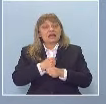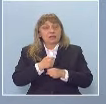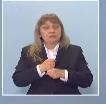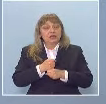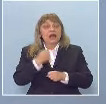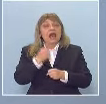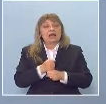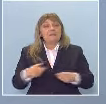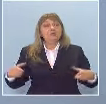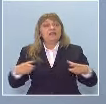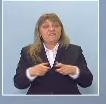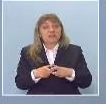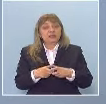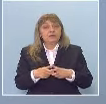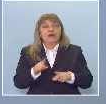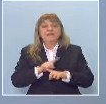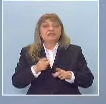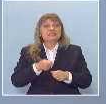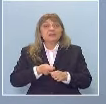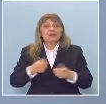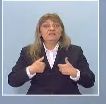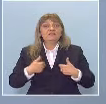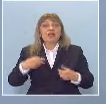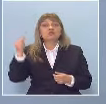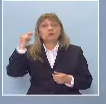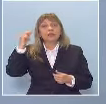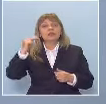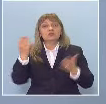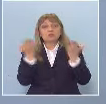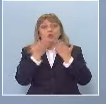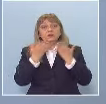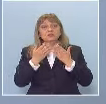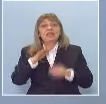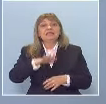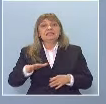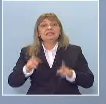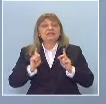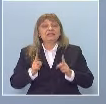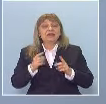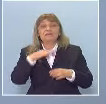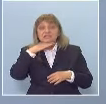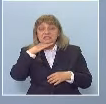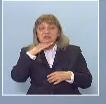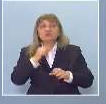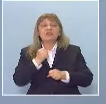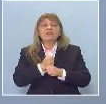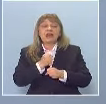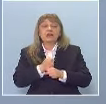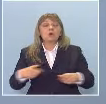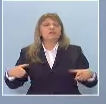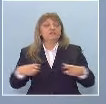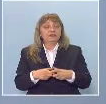не се отработва в нашето българско образование. Децата трябва да се научат да работят в екип, защото след като излязат от училище и влязат в реална работна